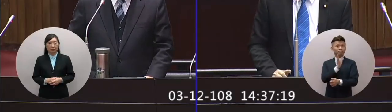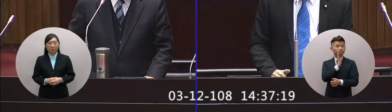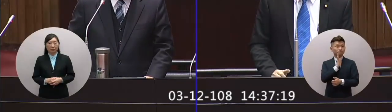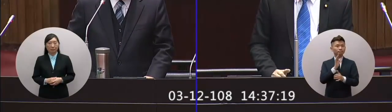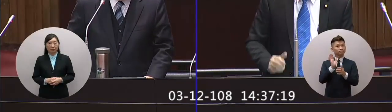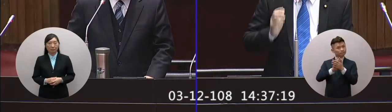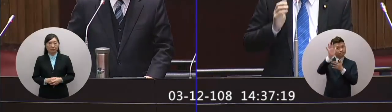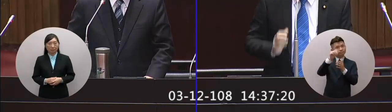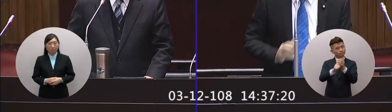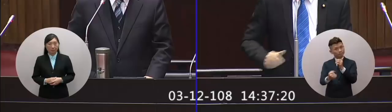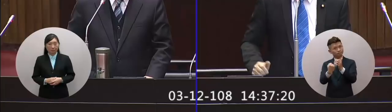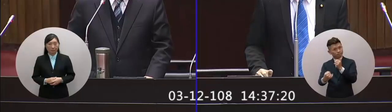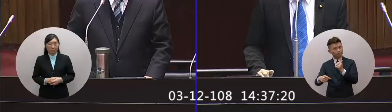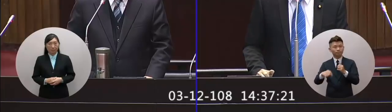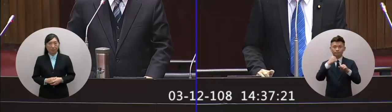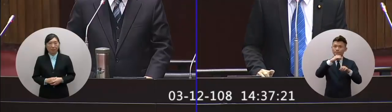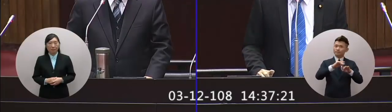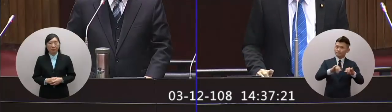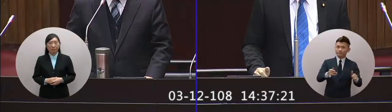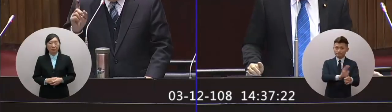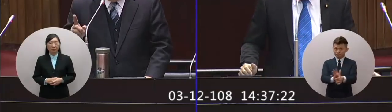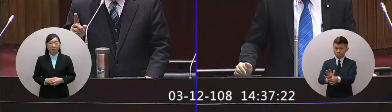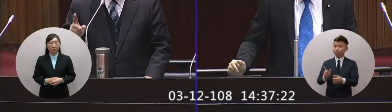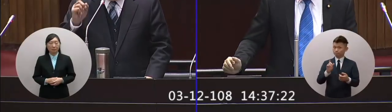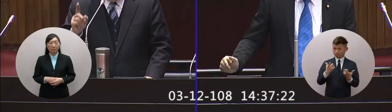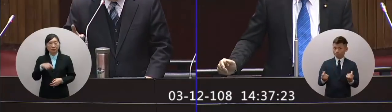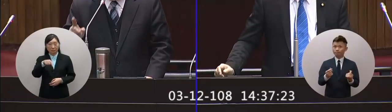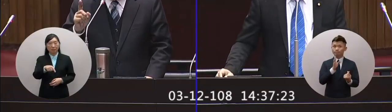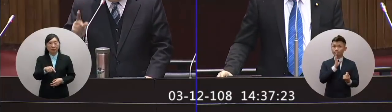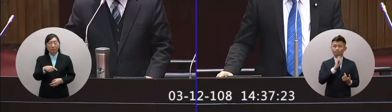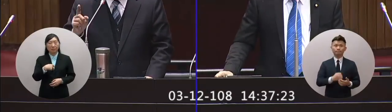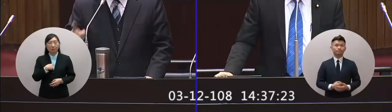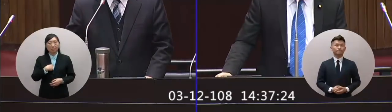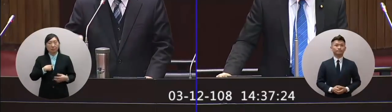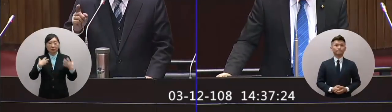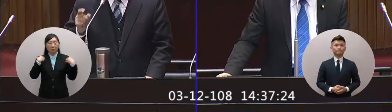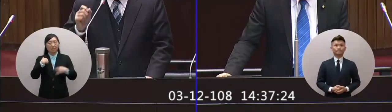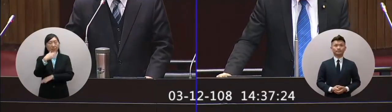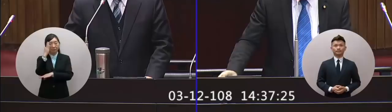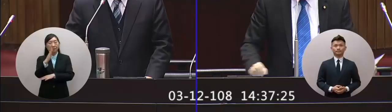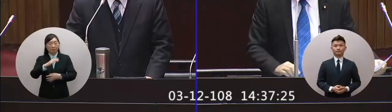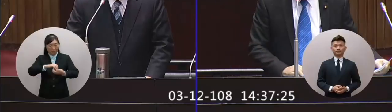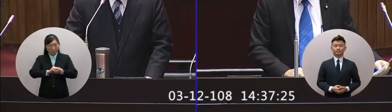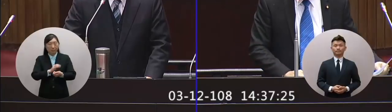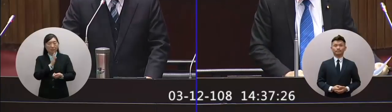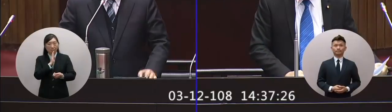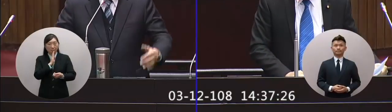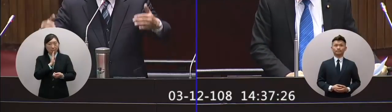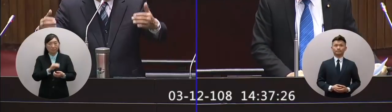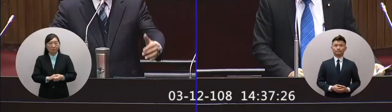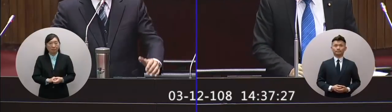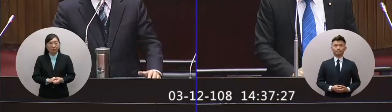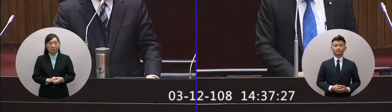子孙未来这边，站在台湾土地的这一边。 这一点，执政党政府绝对是